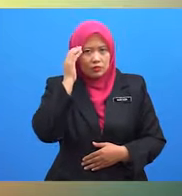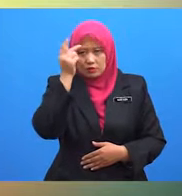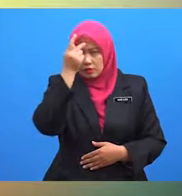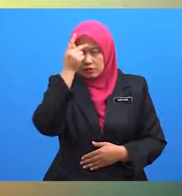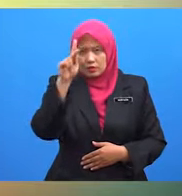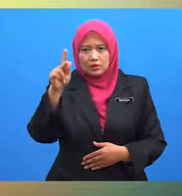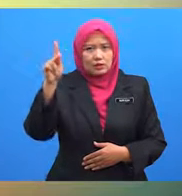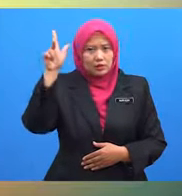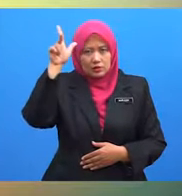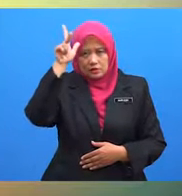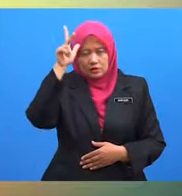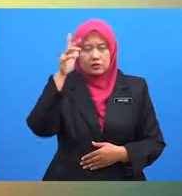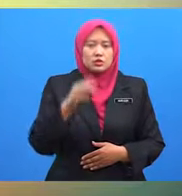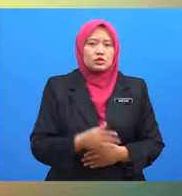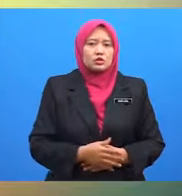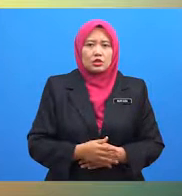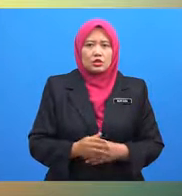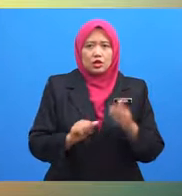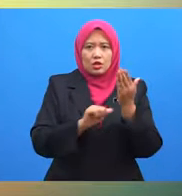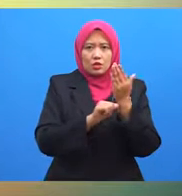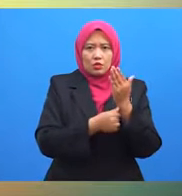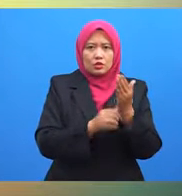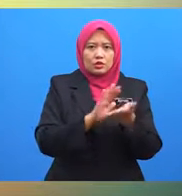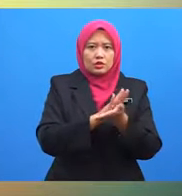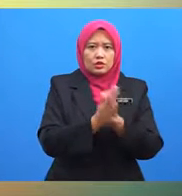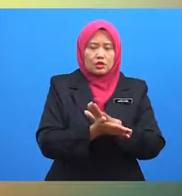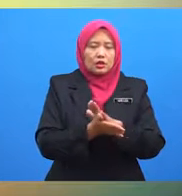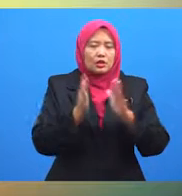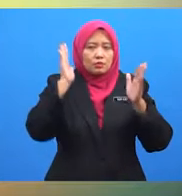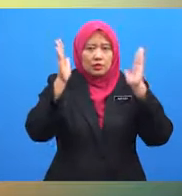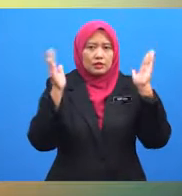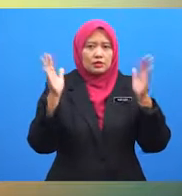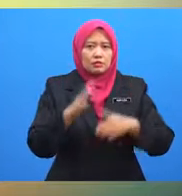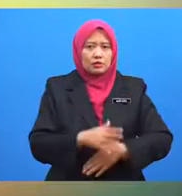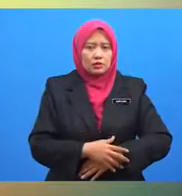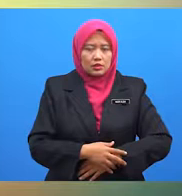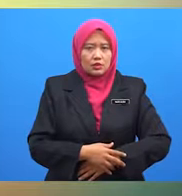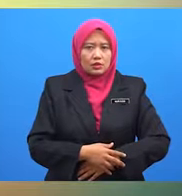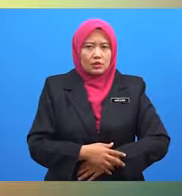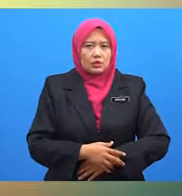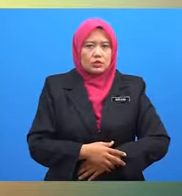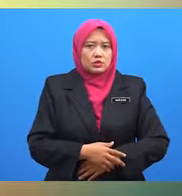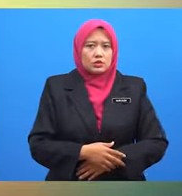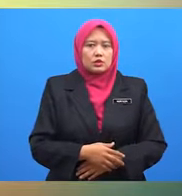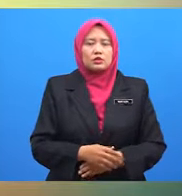terawal yang menjadikan bahasa Melayu sebagai bahasa utama dalam